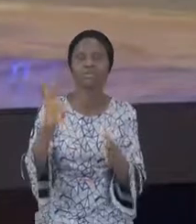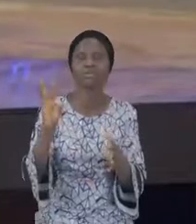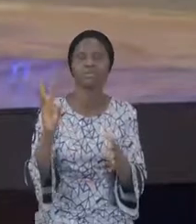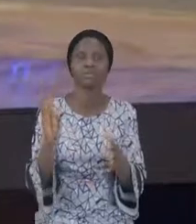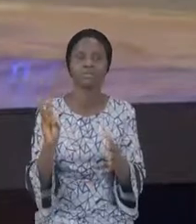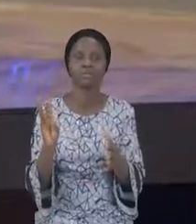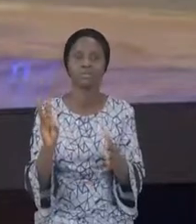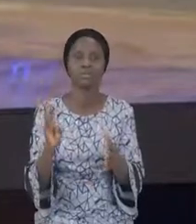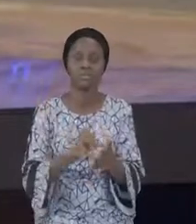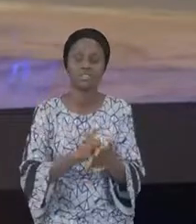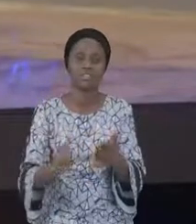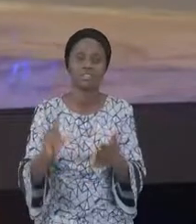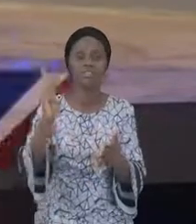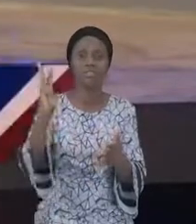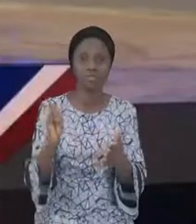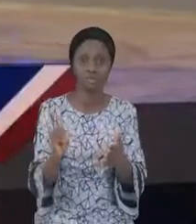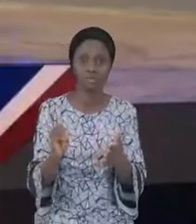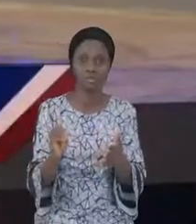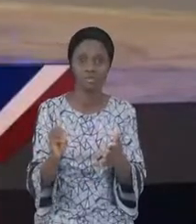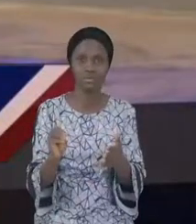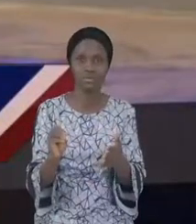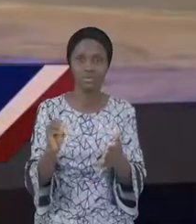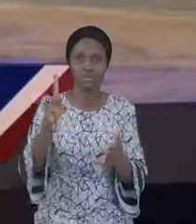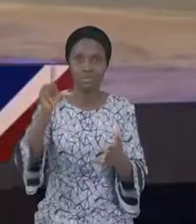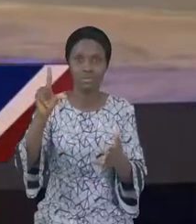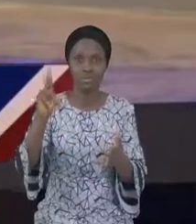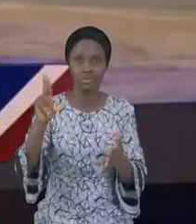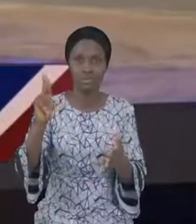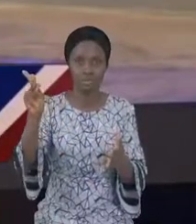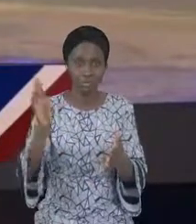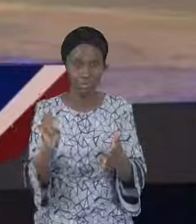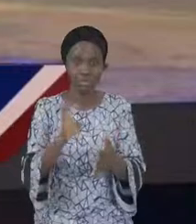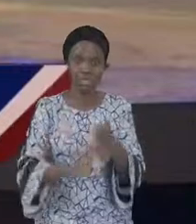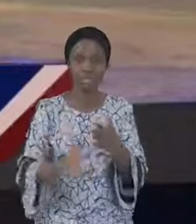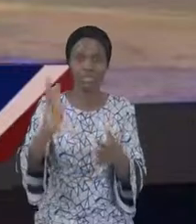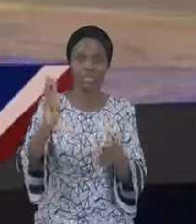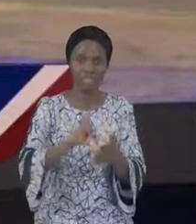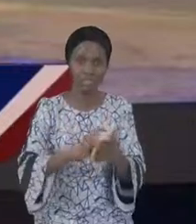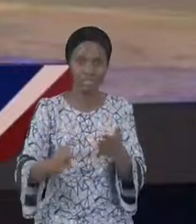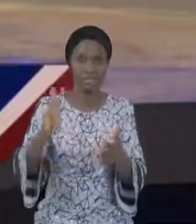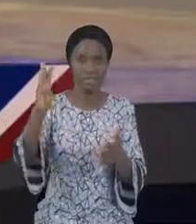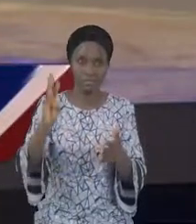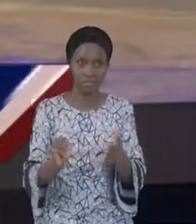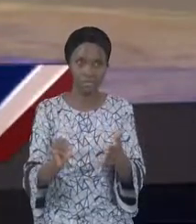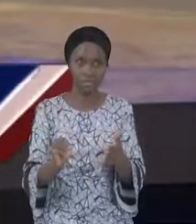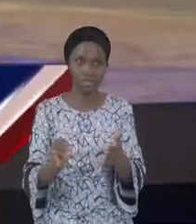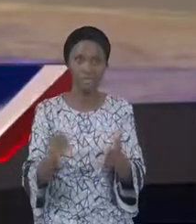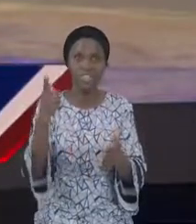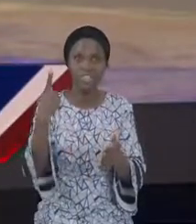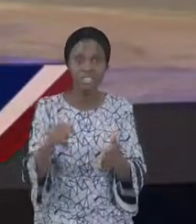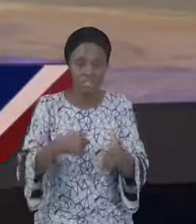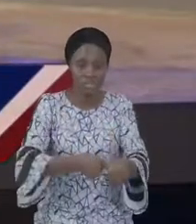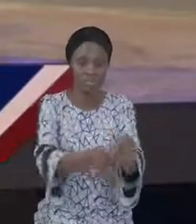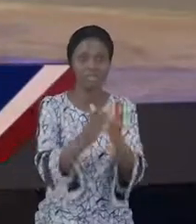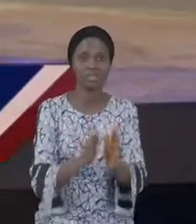6, reading from verse 40. Verset 40. Luke chapter Luke 6, verse 40. Verset 40. The disciple is le disciple not n'est